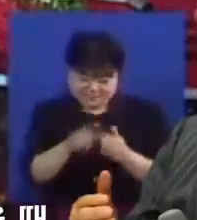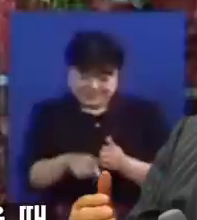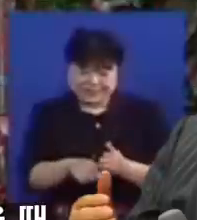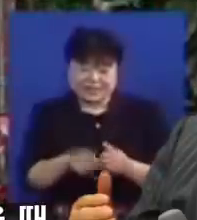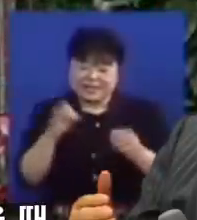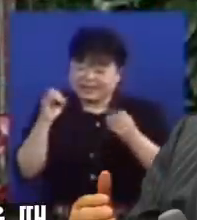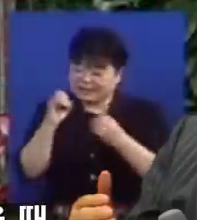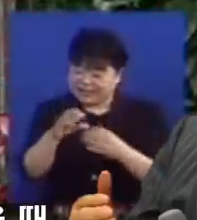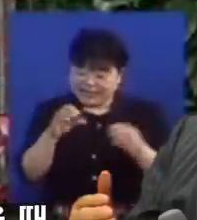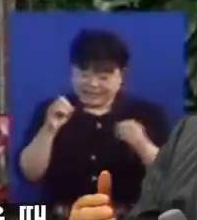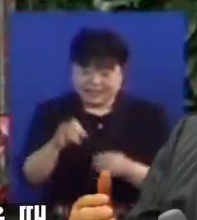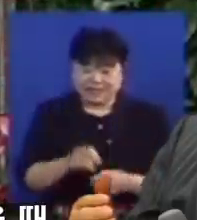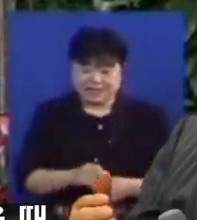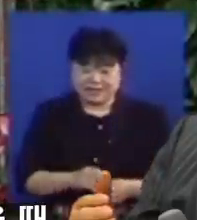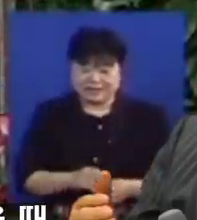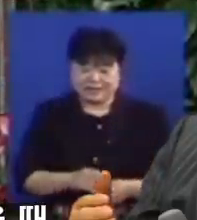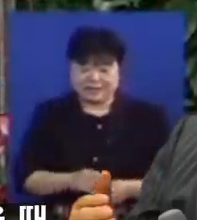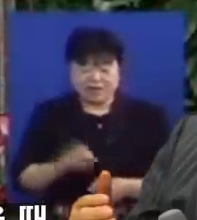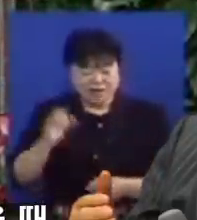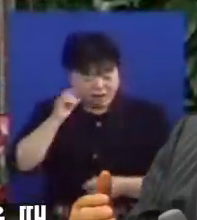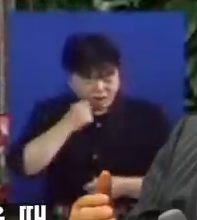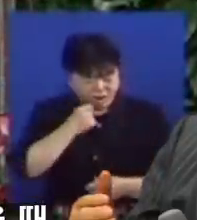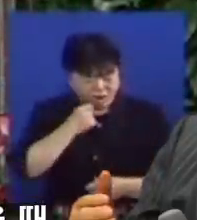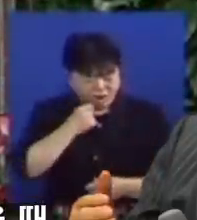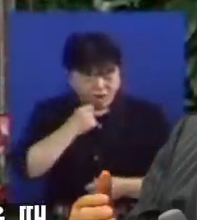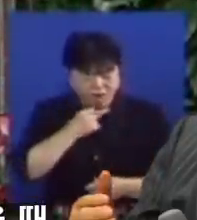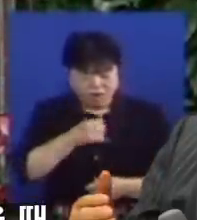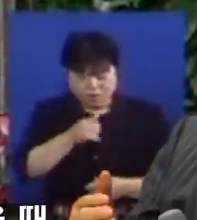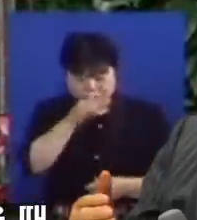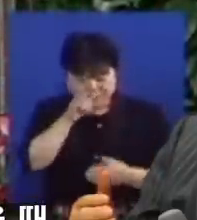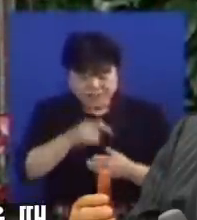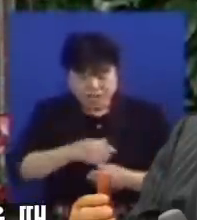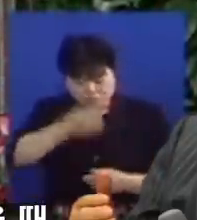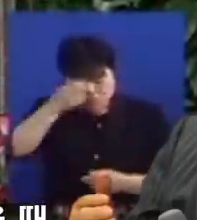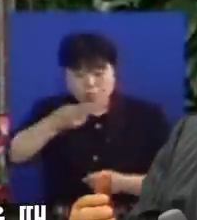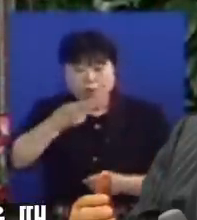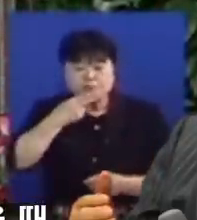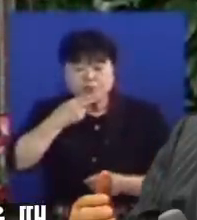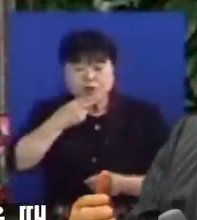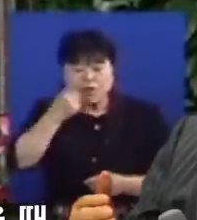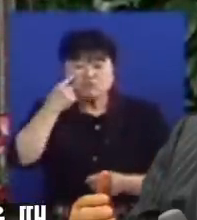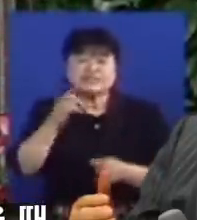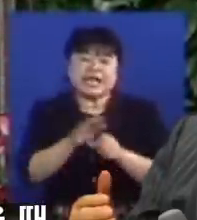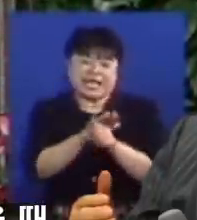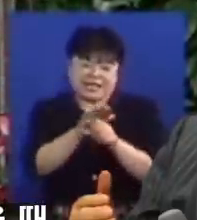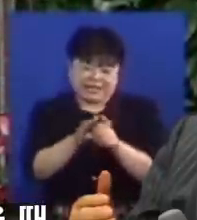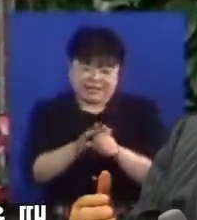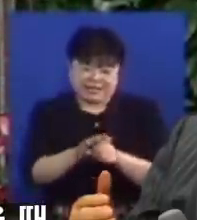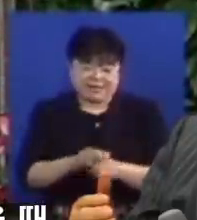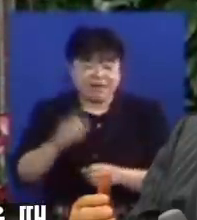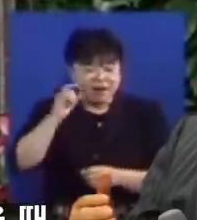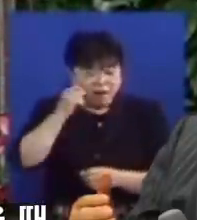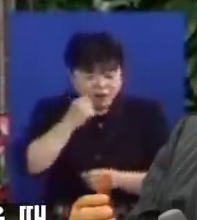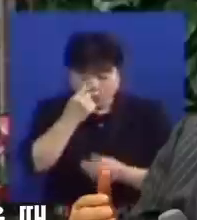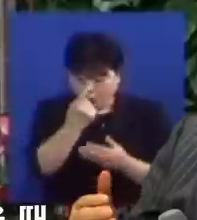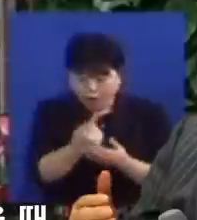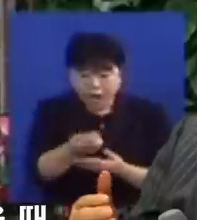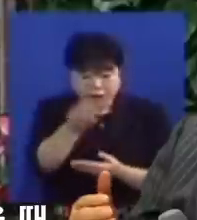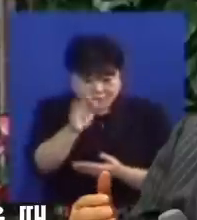이렇게 대답했습니다. 시련이 있을 때 꿈이 없는 것이 가장 불쌍한 사람입니다. 시련은